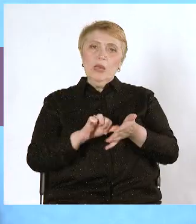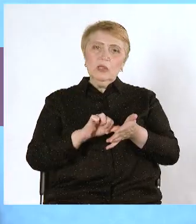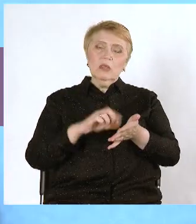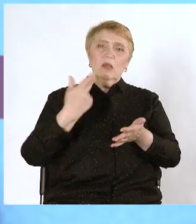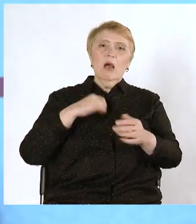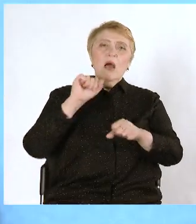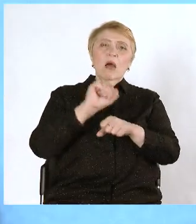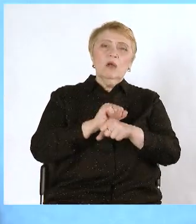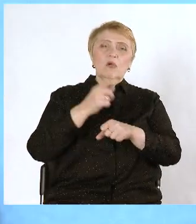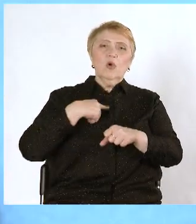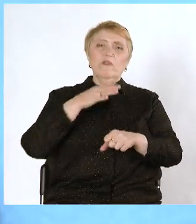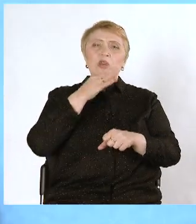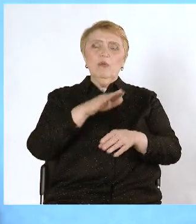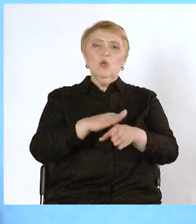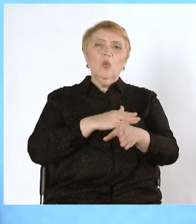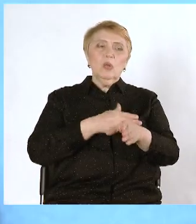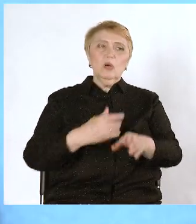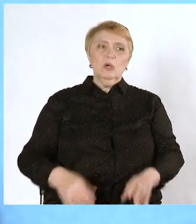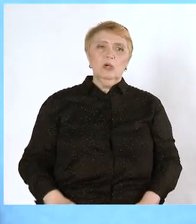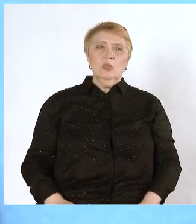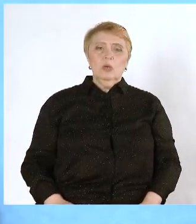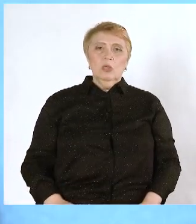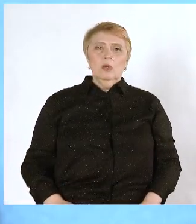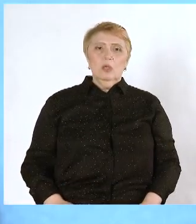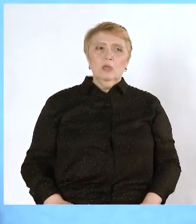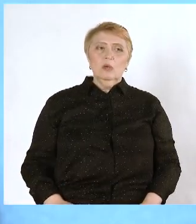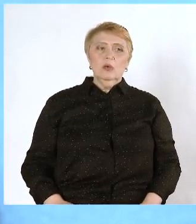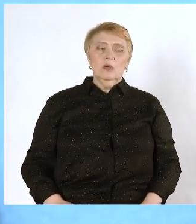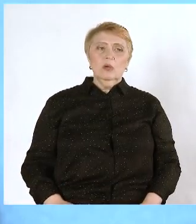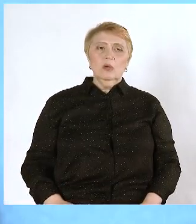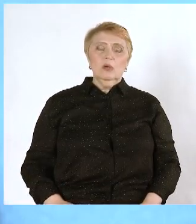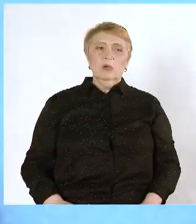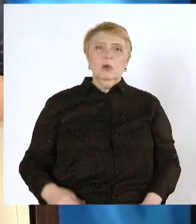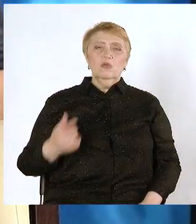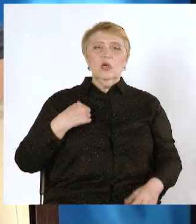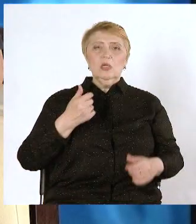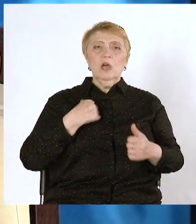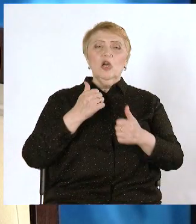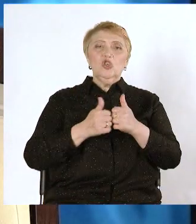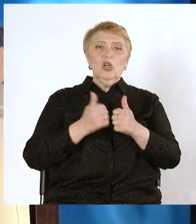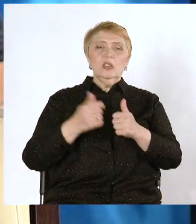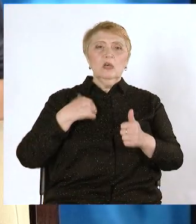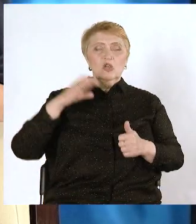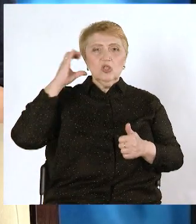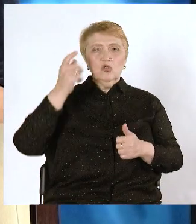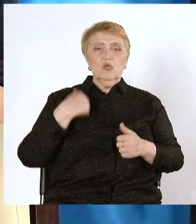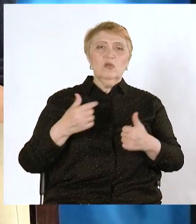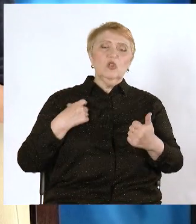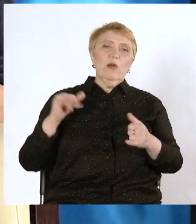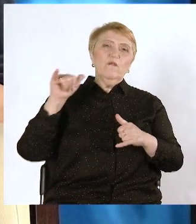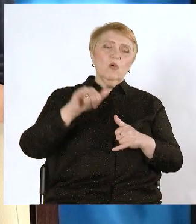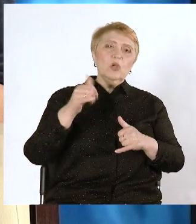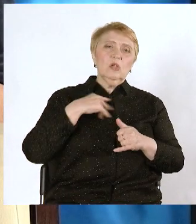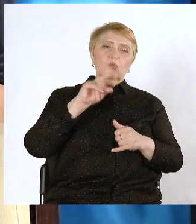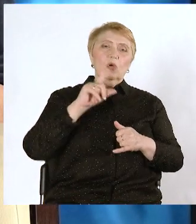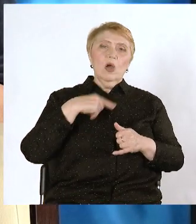все а вот эти вот практически мы не слышим о тех же этих жалом зато я часто слышу от гостей нашей студии от специалистов врачей о